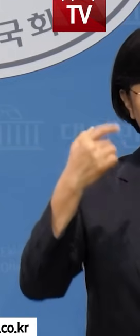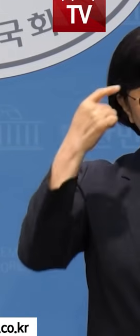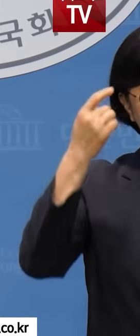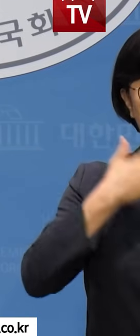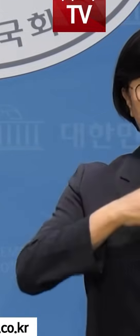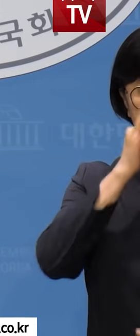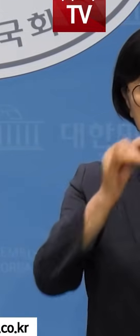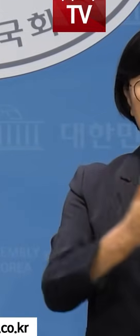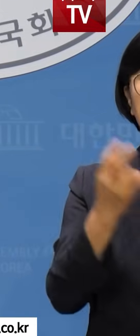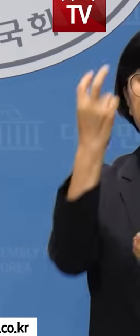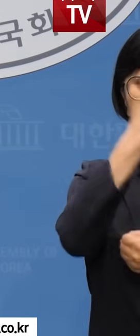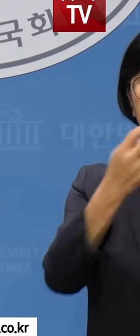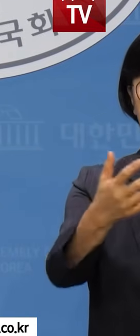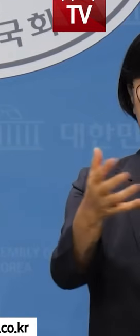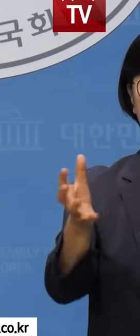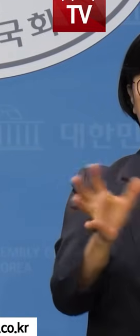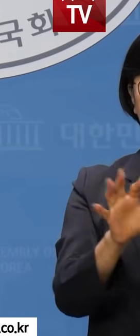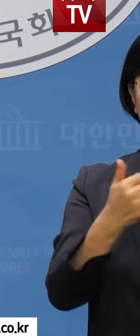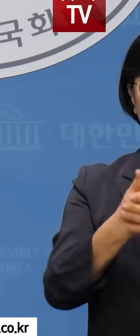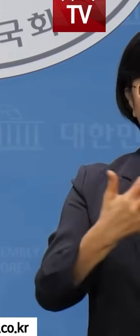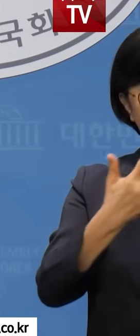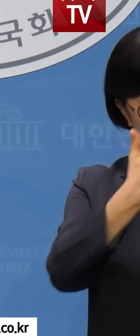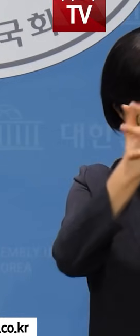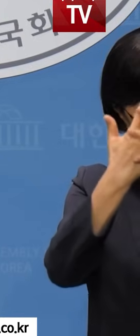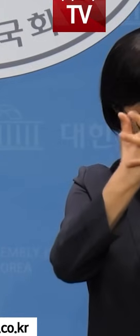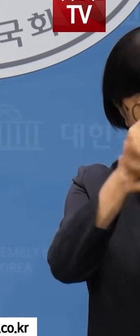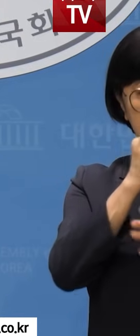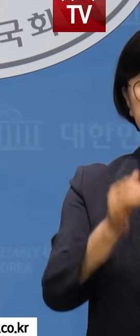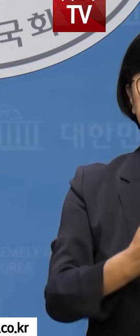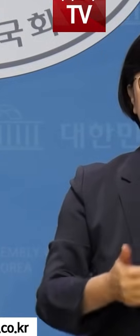인지했을 수사 당국의 수사는 지지부진합니다.